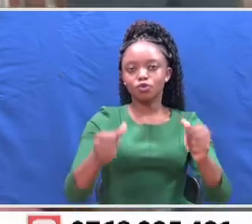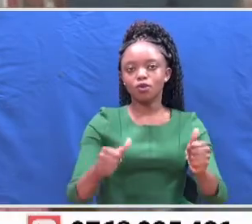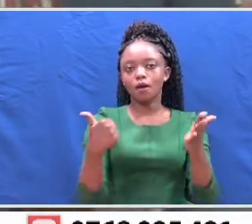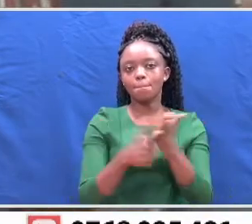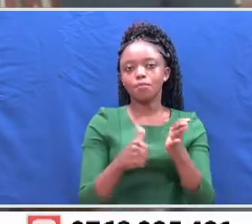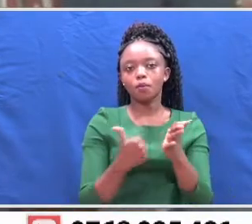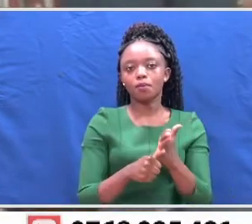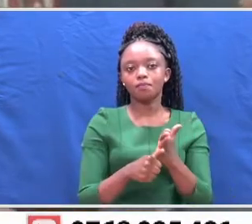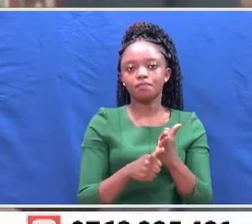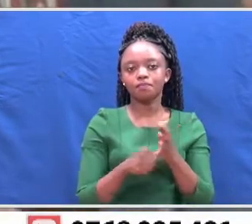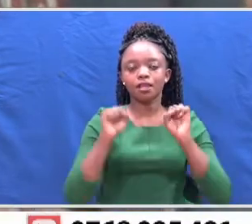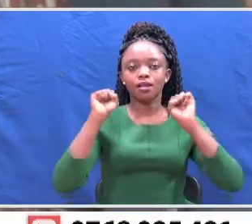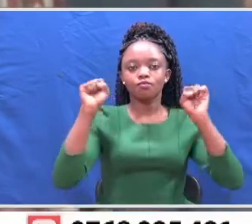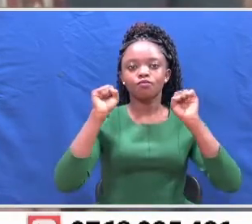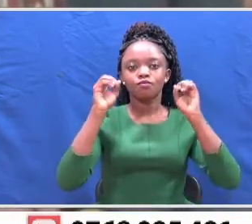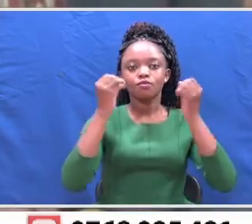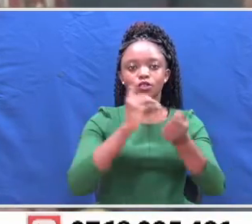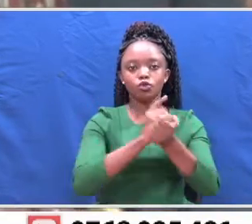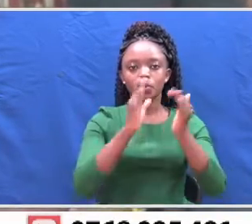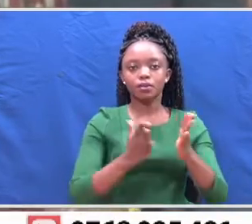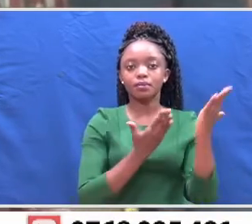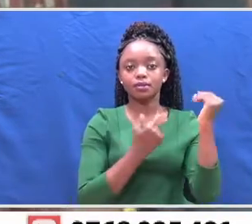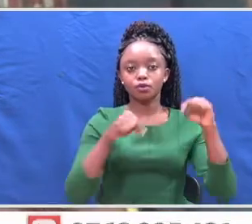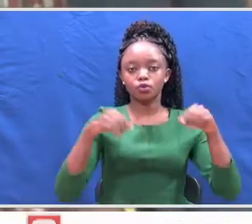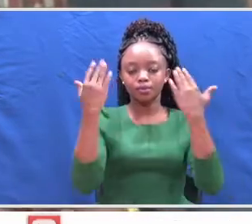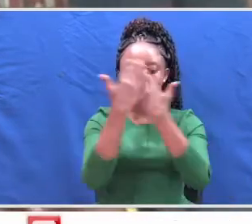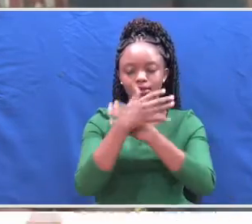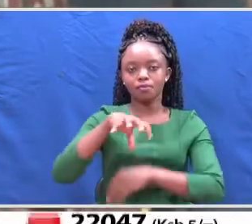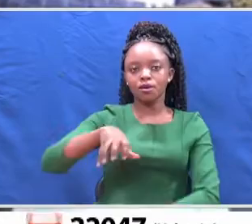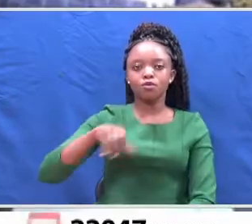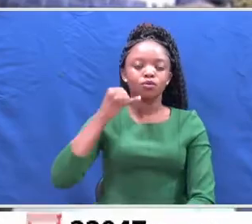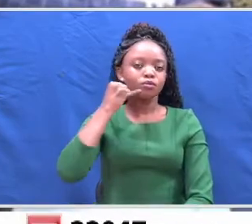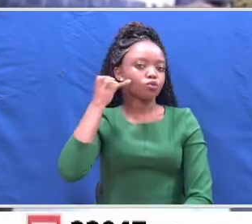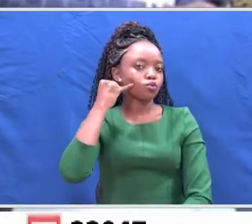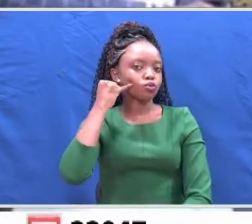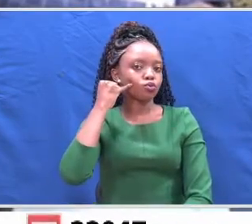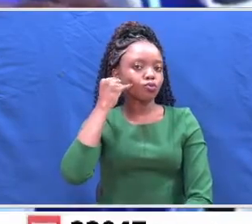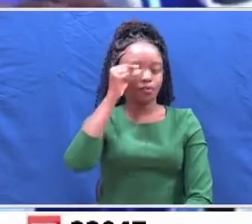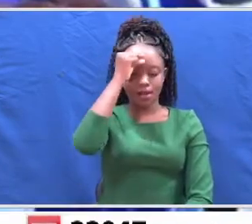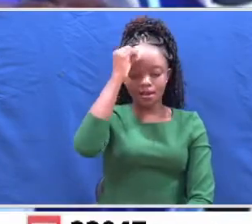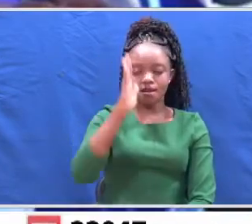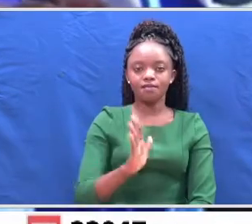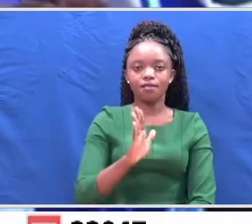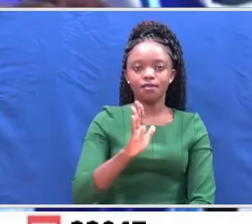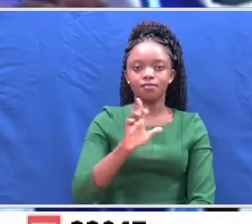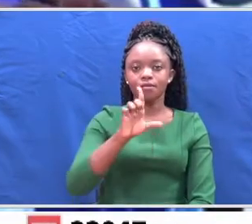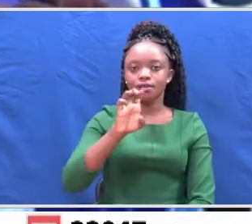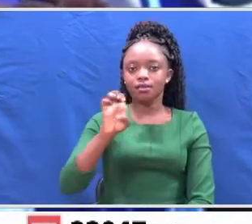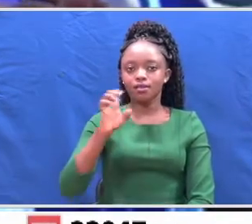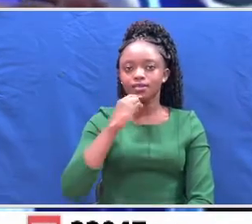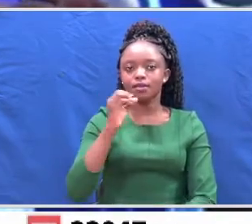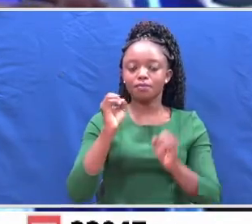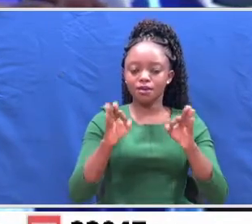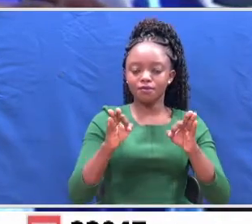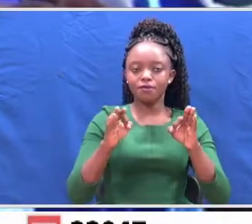grievances. Huku mgomo wa madaktari ukitarajiwa usiku wa leo katika kaunti ya Nakuru, Gavana Lee Kinyanjui ameapa kuwachukulia hatua